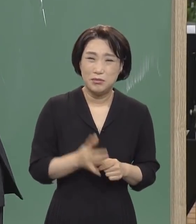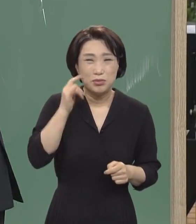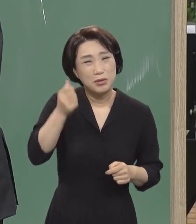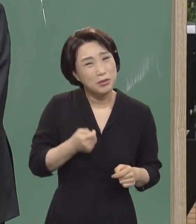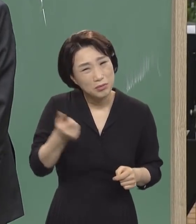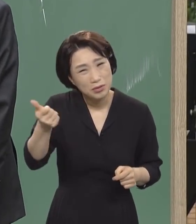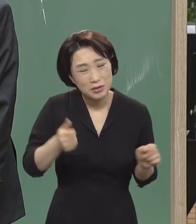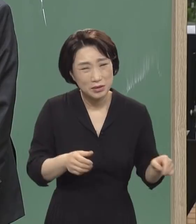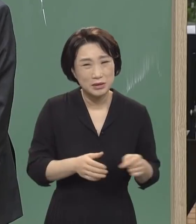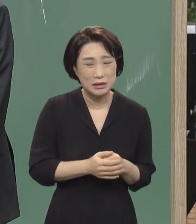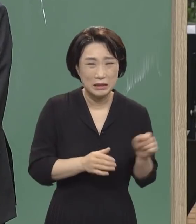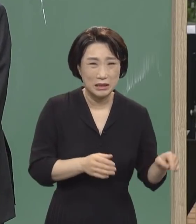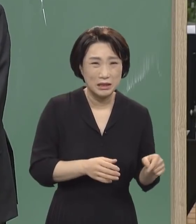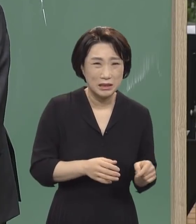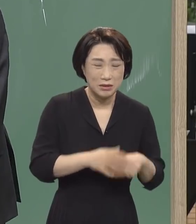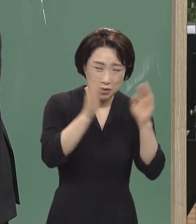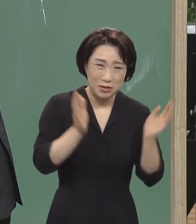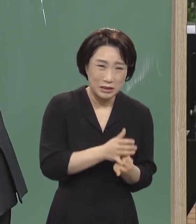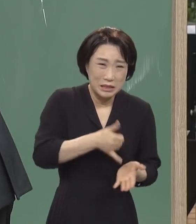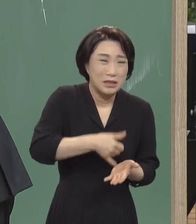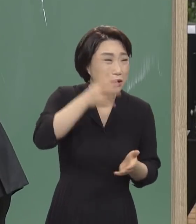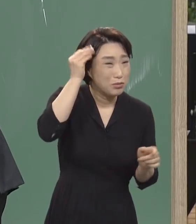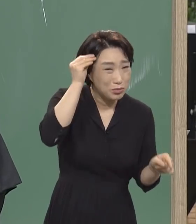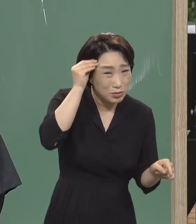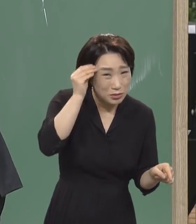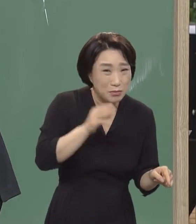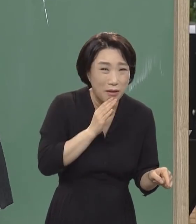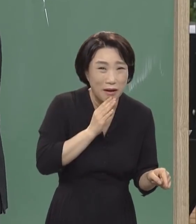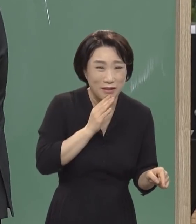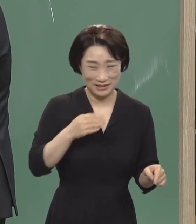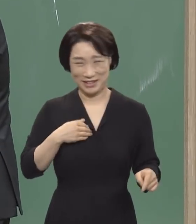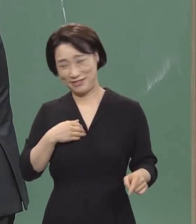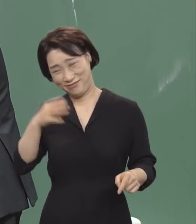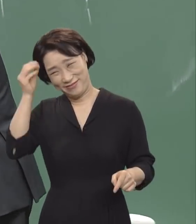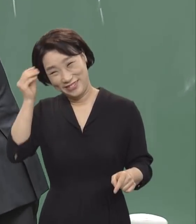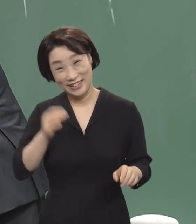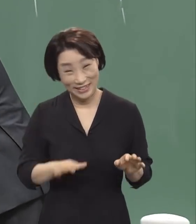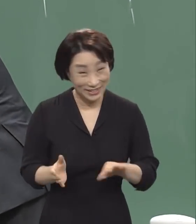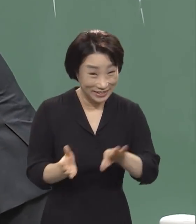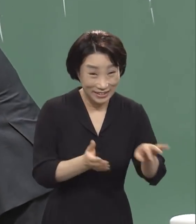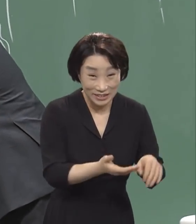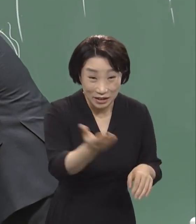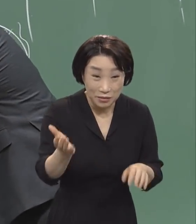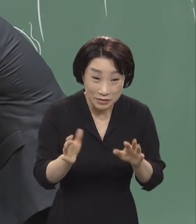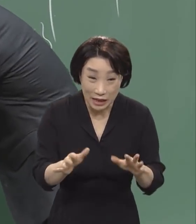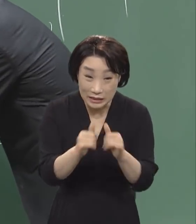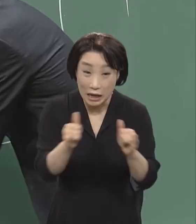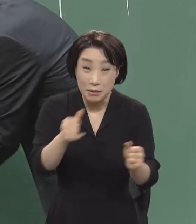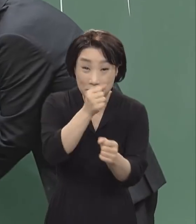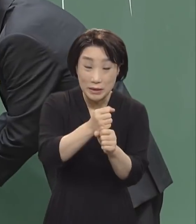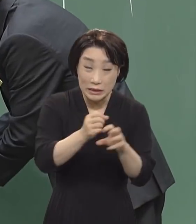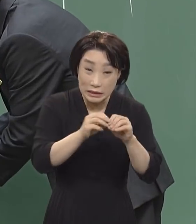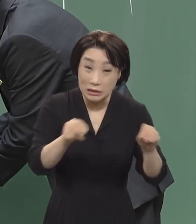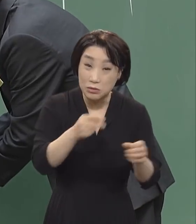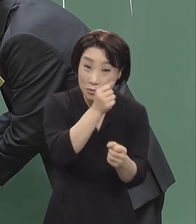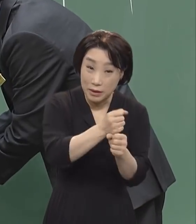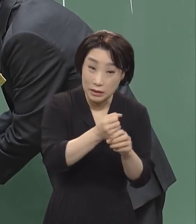무식하다. 무식하다. 말이요. 나도 무식한 사람이지만. 그러니까 사람이 흙으로